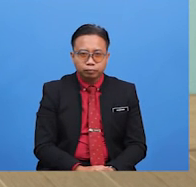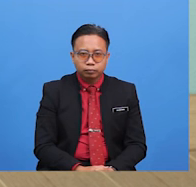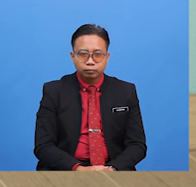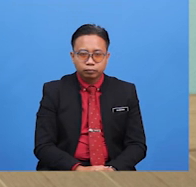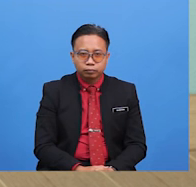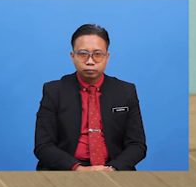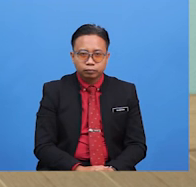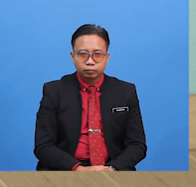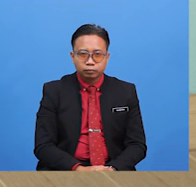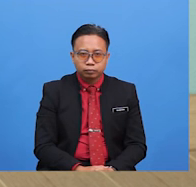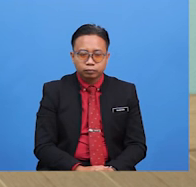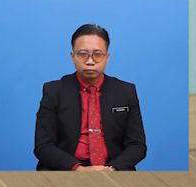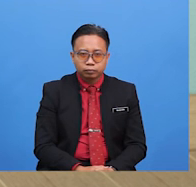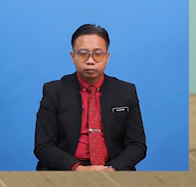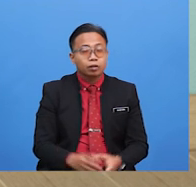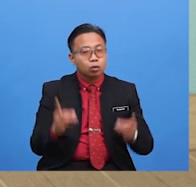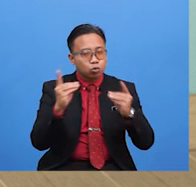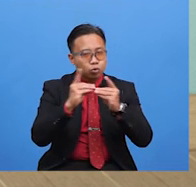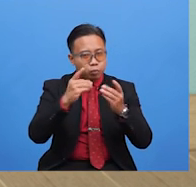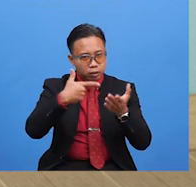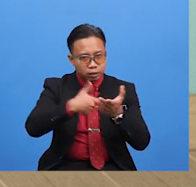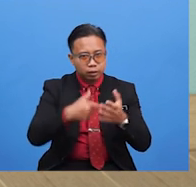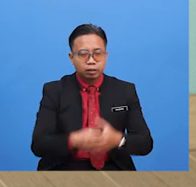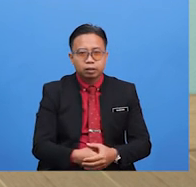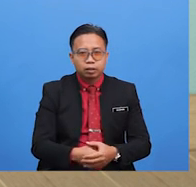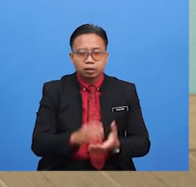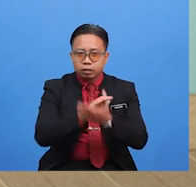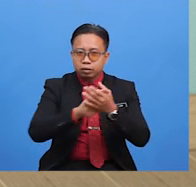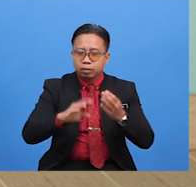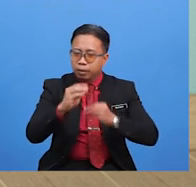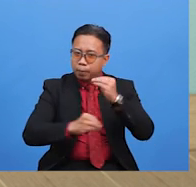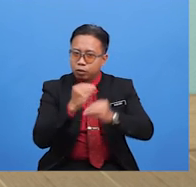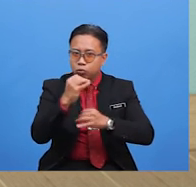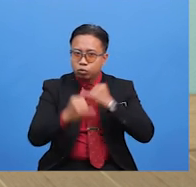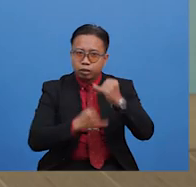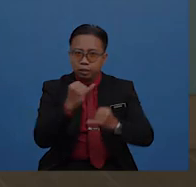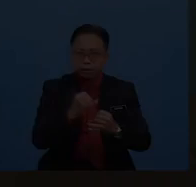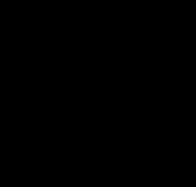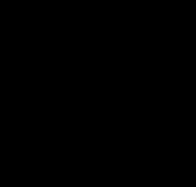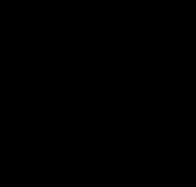sii_dl0525. Sehingga kita berjumpa lagi, selamat maju jaya!